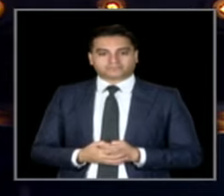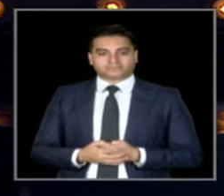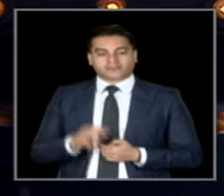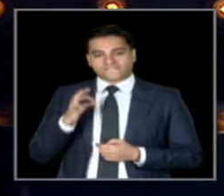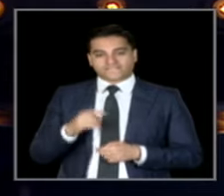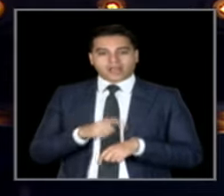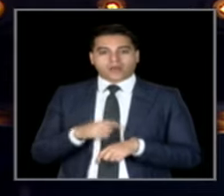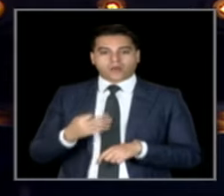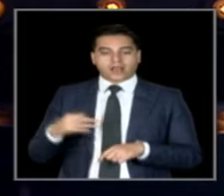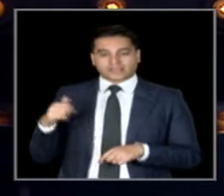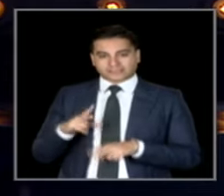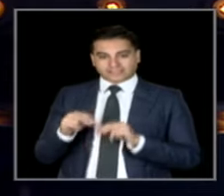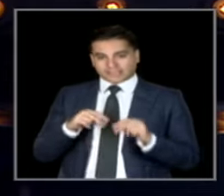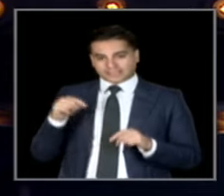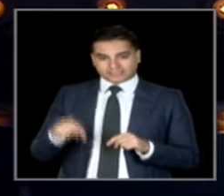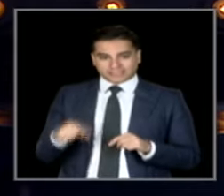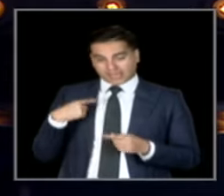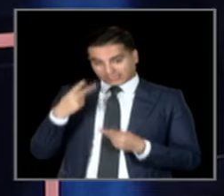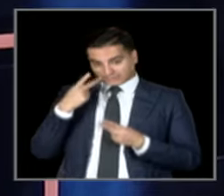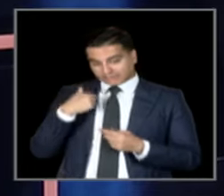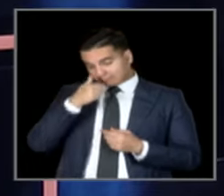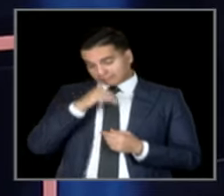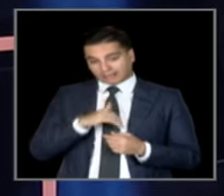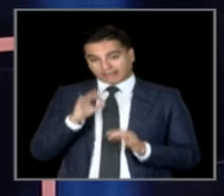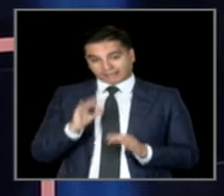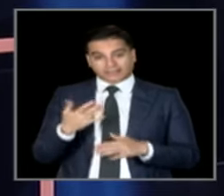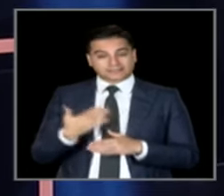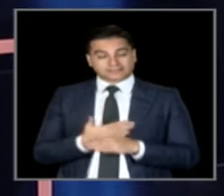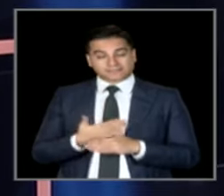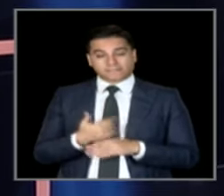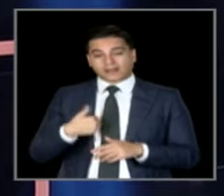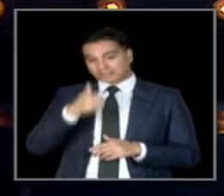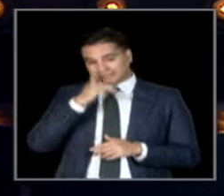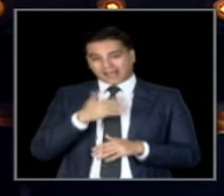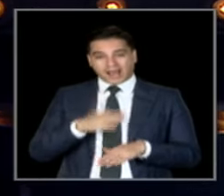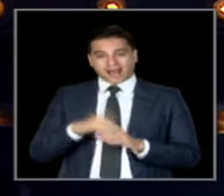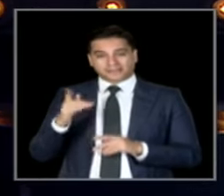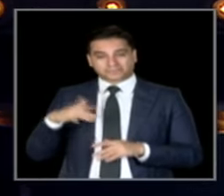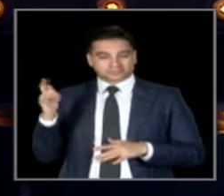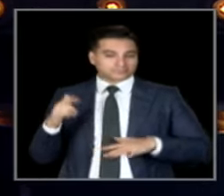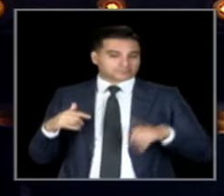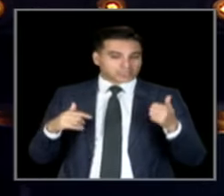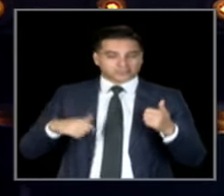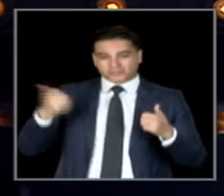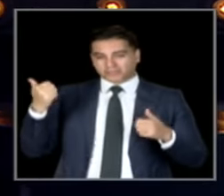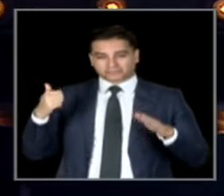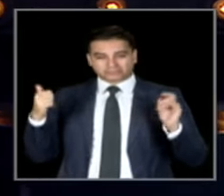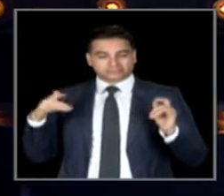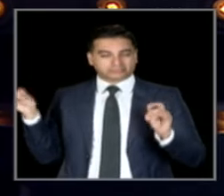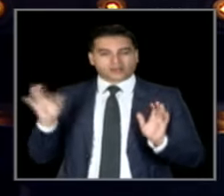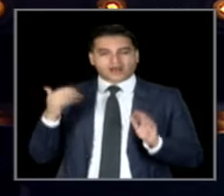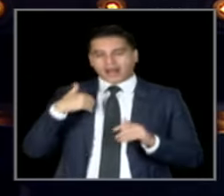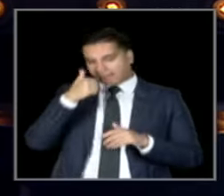في اوقات زي دي انا بقى فيها زعلان جدا، مش زعلان عشان جامعه القاهره كسبت، ولكن